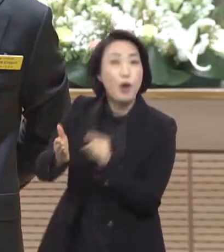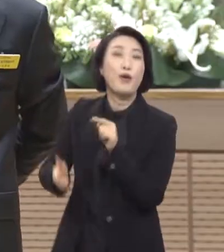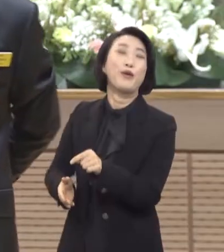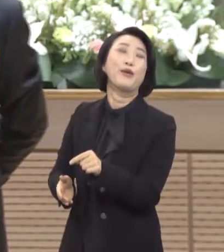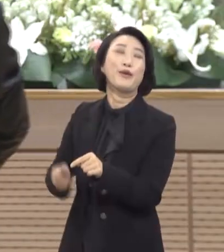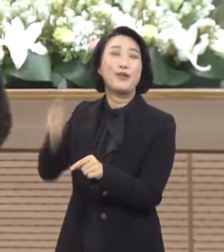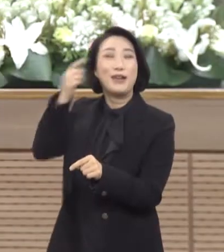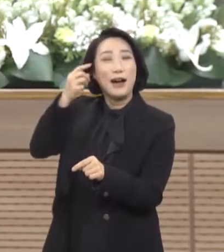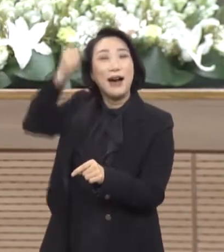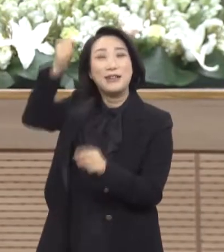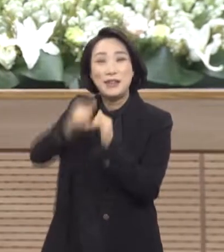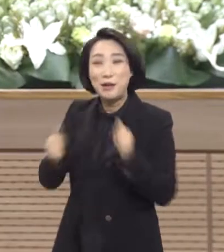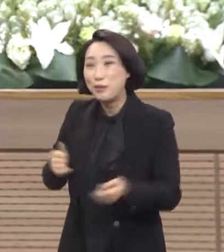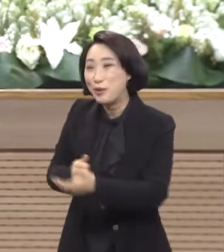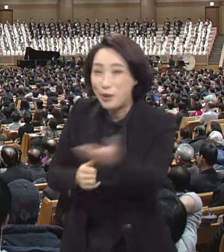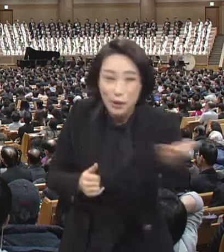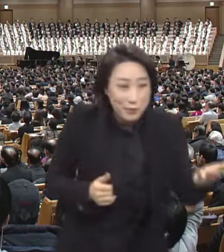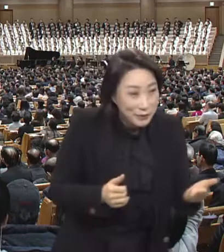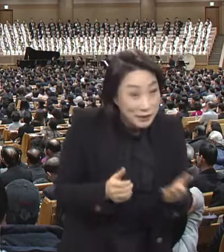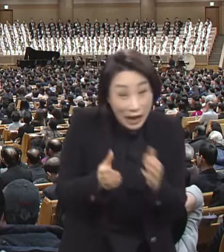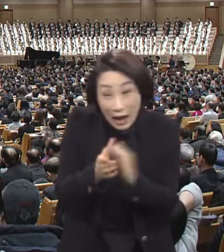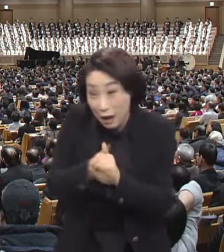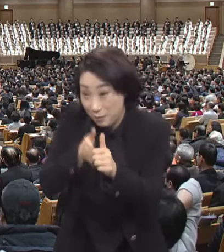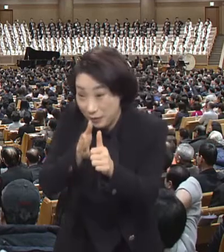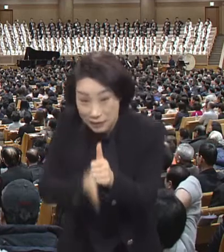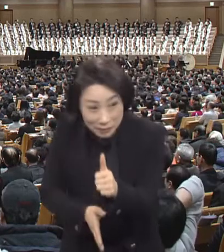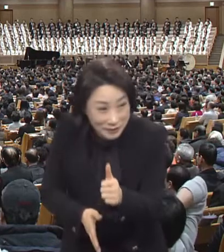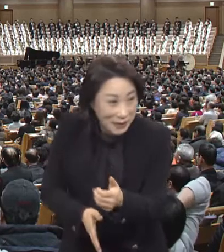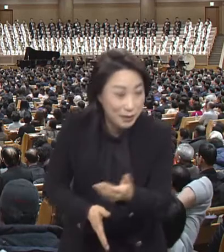이 정신이 있으신 분 아멘 합시다.